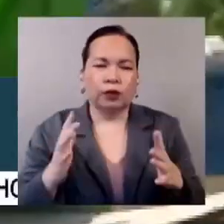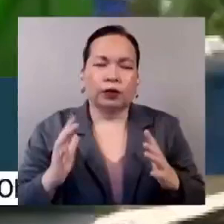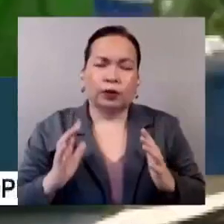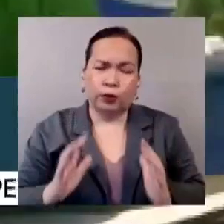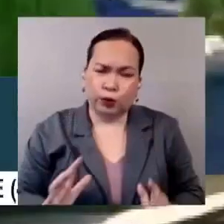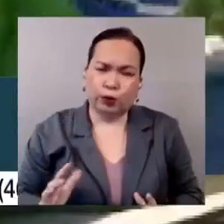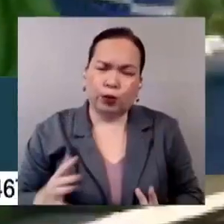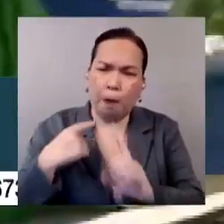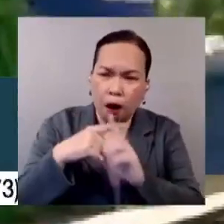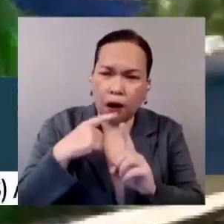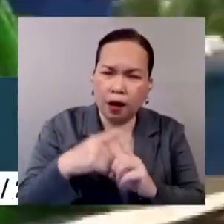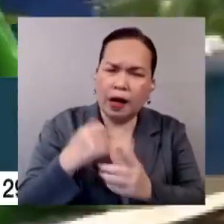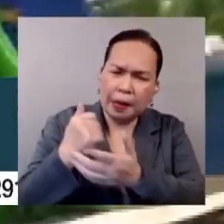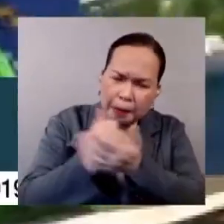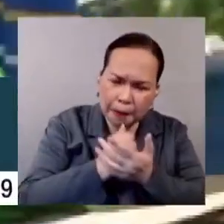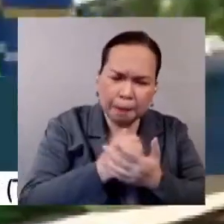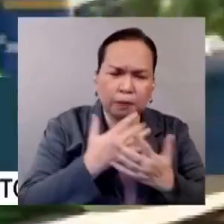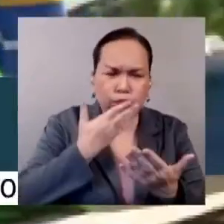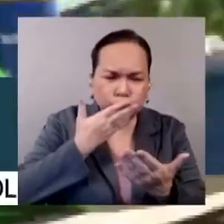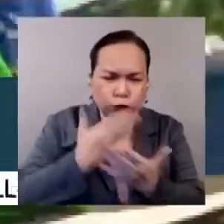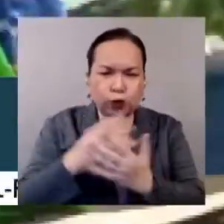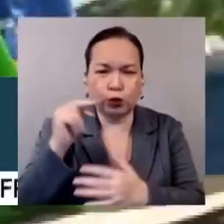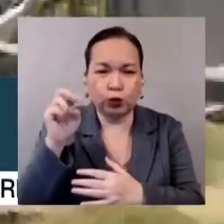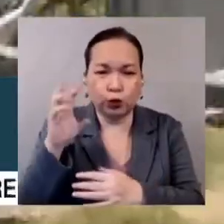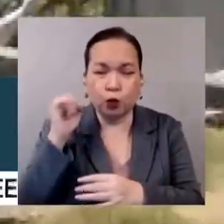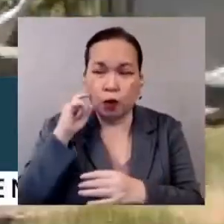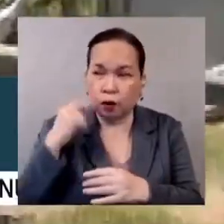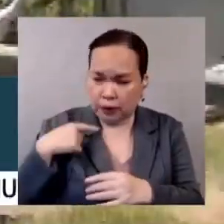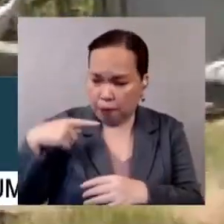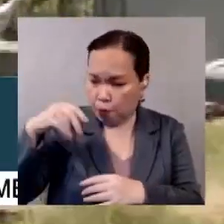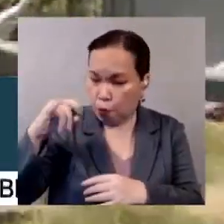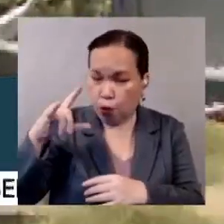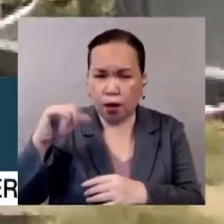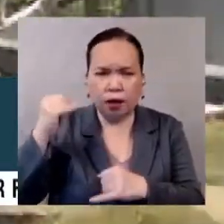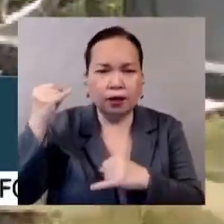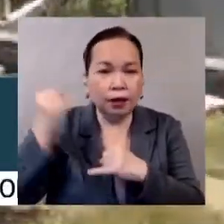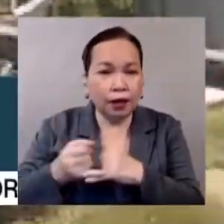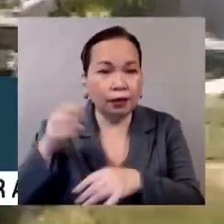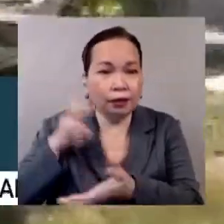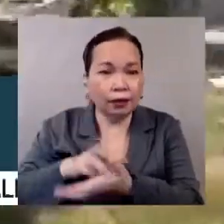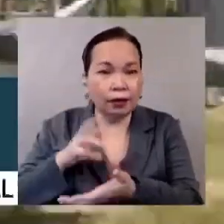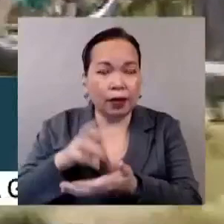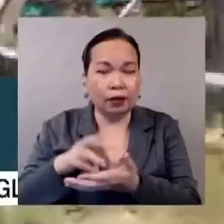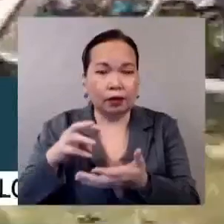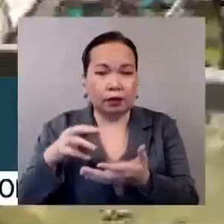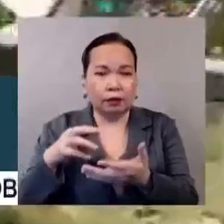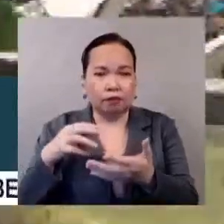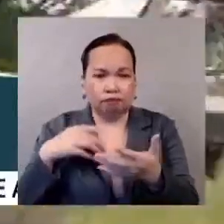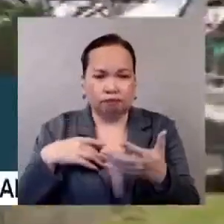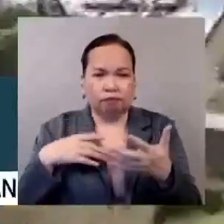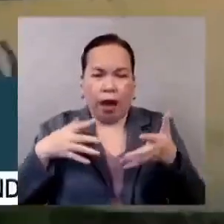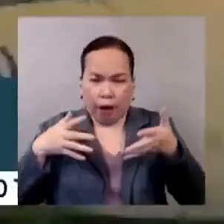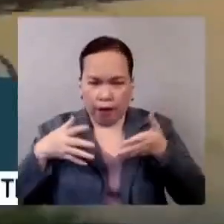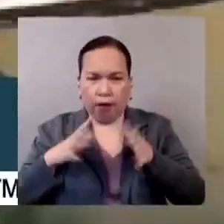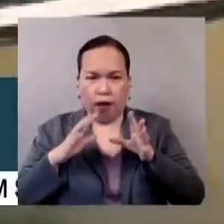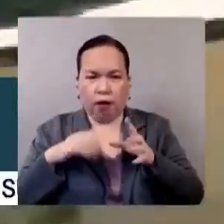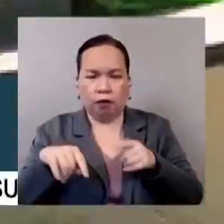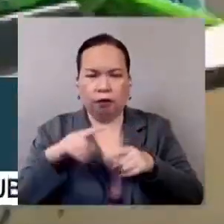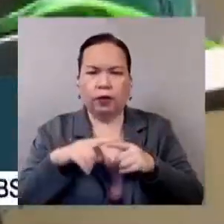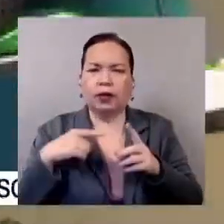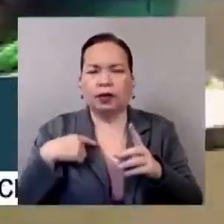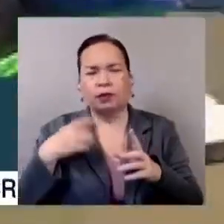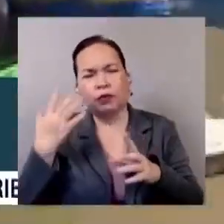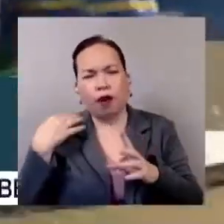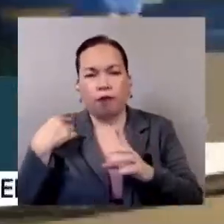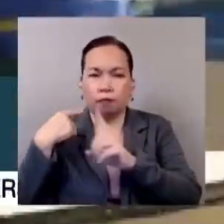ng Pola. Kasi kami yung pinakahuli na ni-lift. Right. Kaya siyempre, may mga good and bad effect yun. Siyempre,